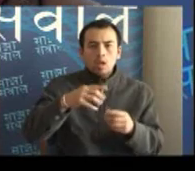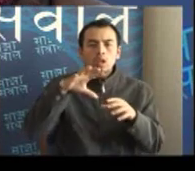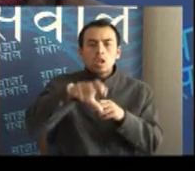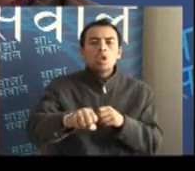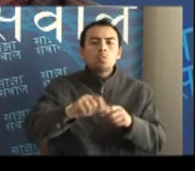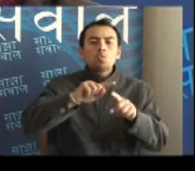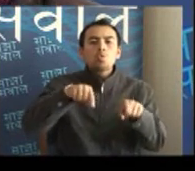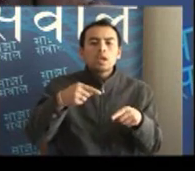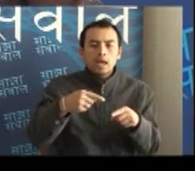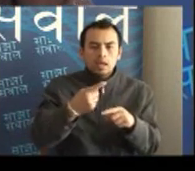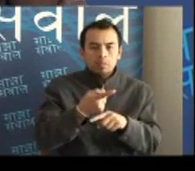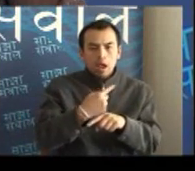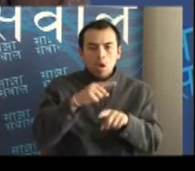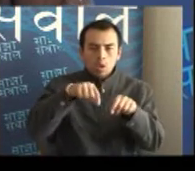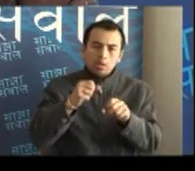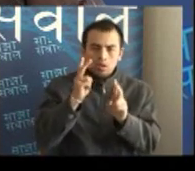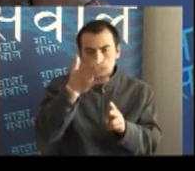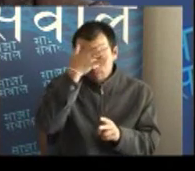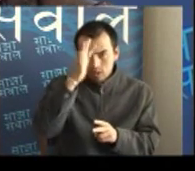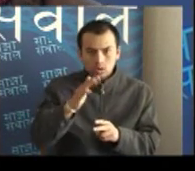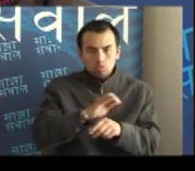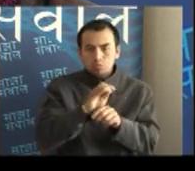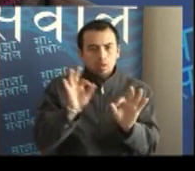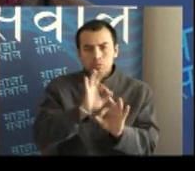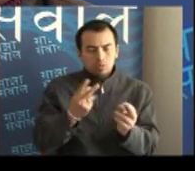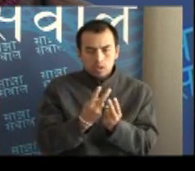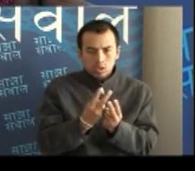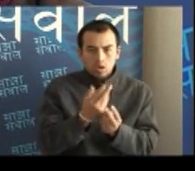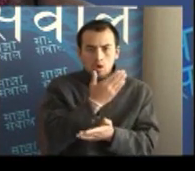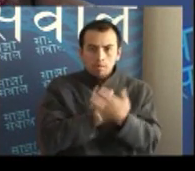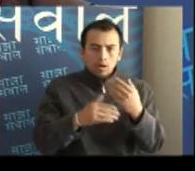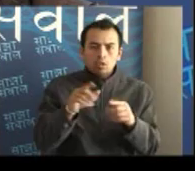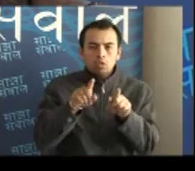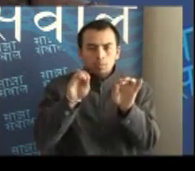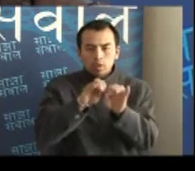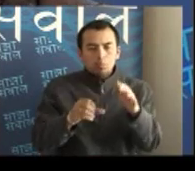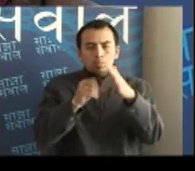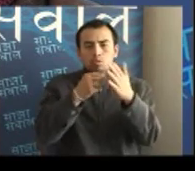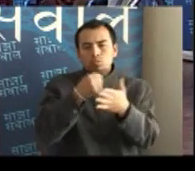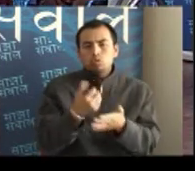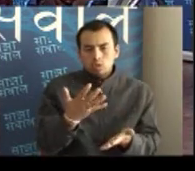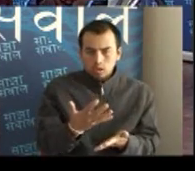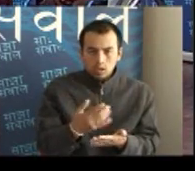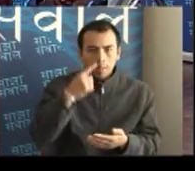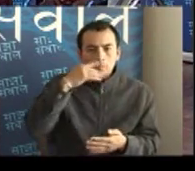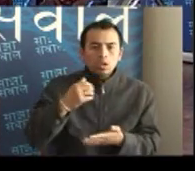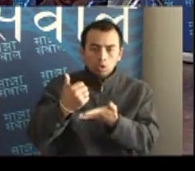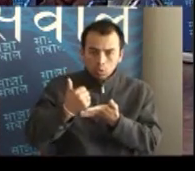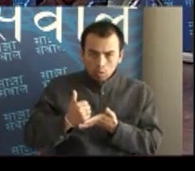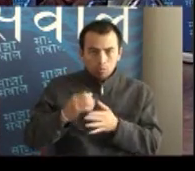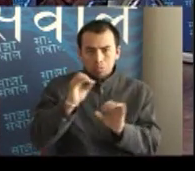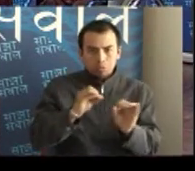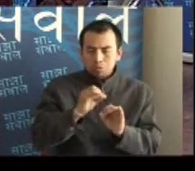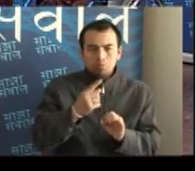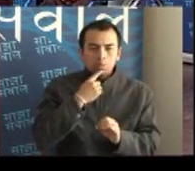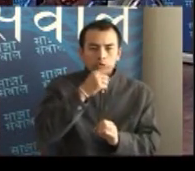लिएकै रेन्टको पनि त्यस्तै रुम पनि त्यस्तै छन्, असुविधा भएको अपाङ्गता सम्बन्धी त्यस्तै एक्सेस नभएको हिसाबले बहिनीको सहारा बिना म